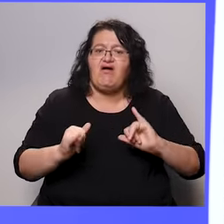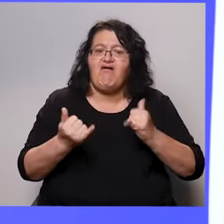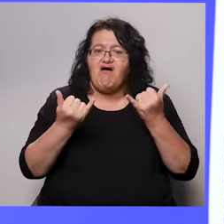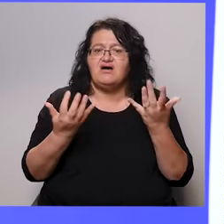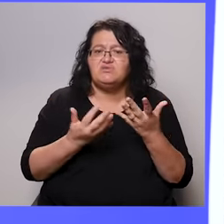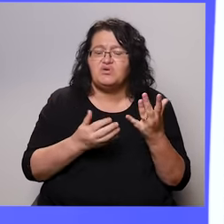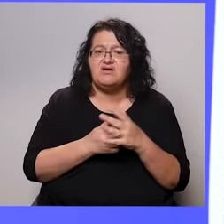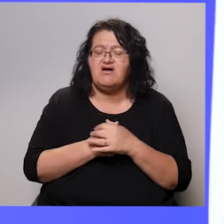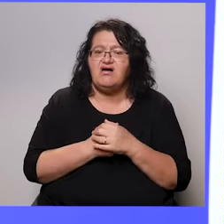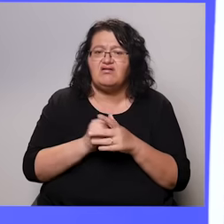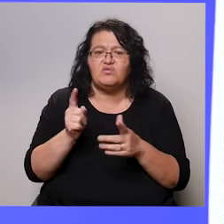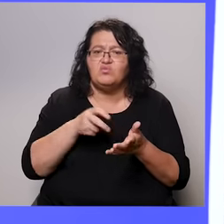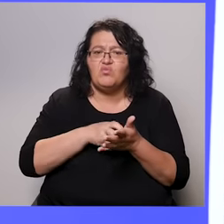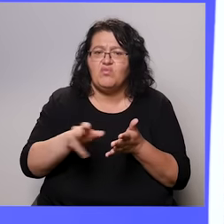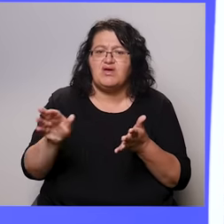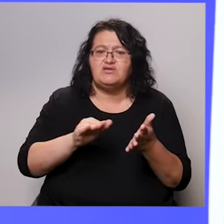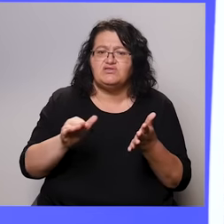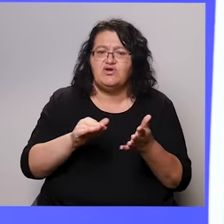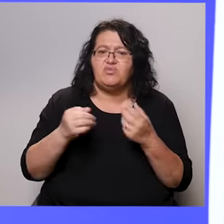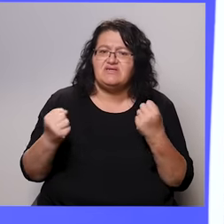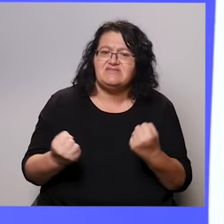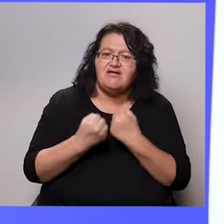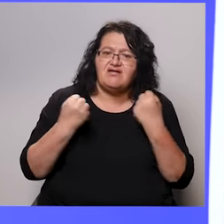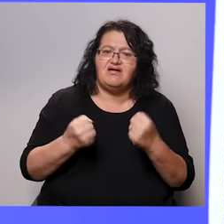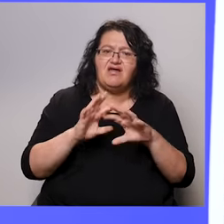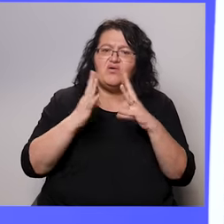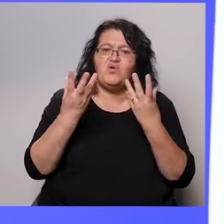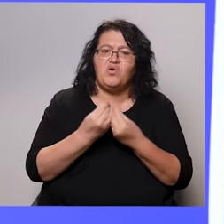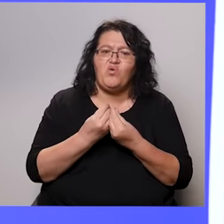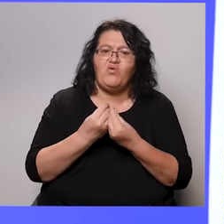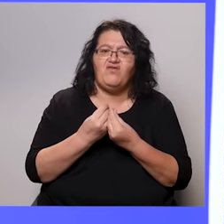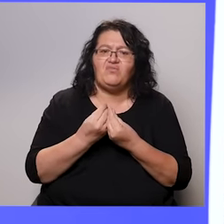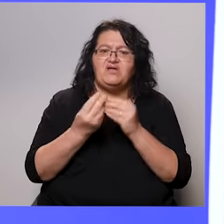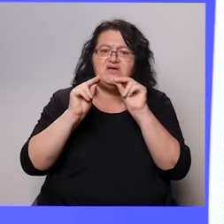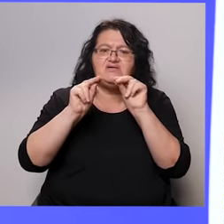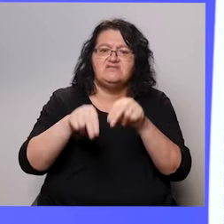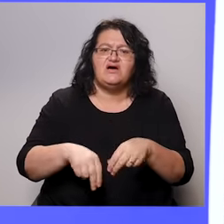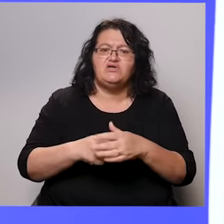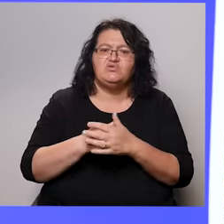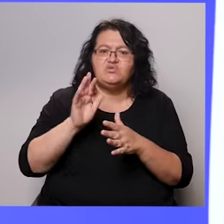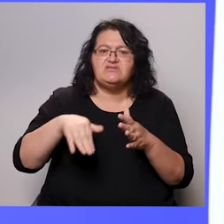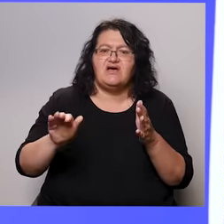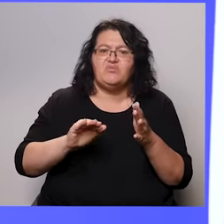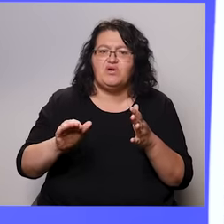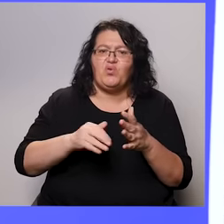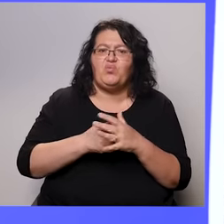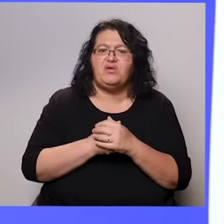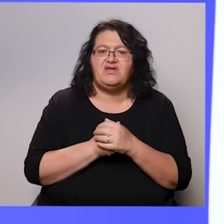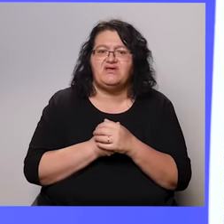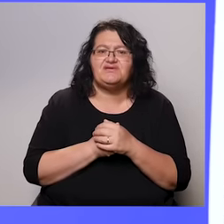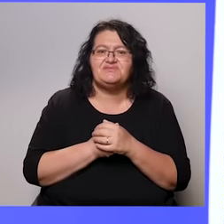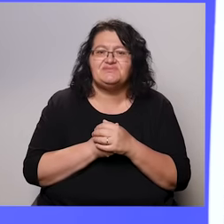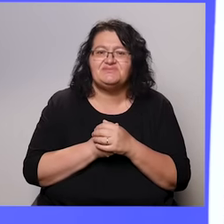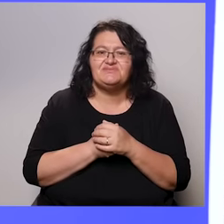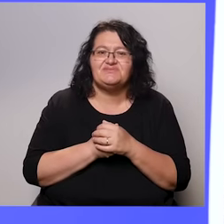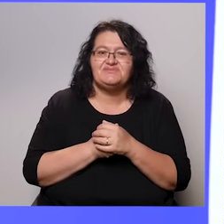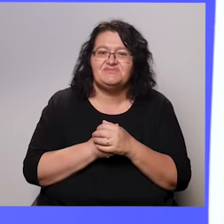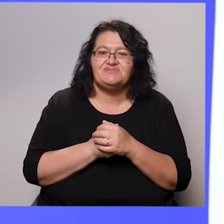cazuri în care e foarte greu ca o familie să ajungă să aibă copii.